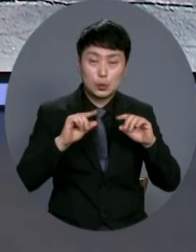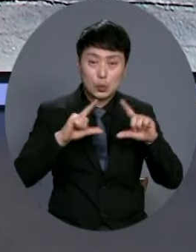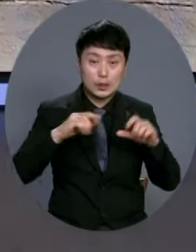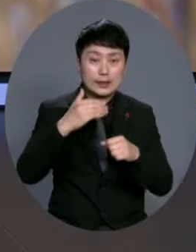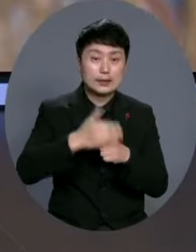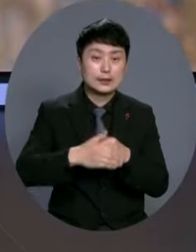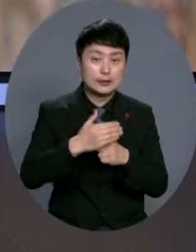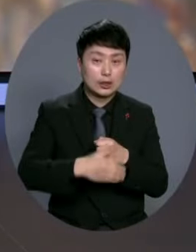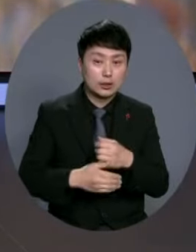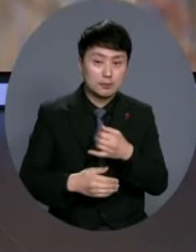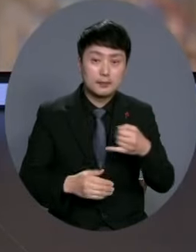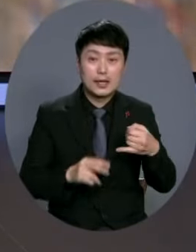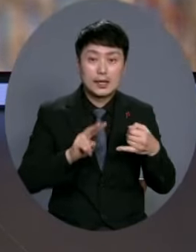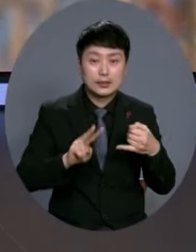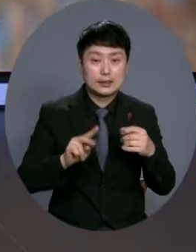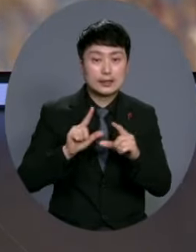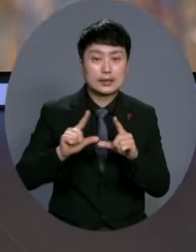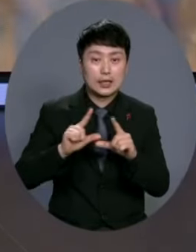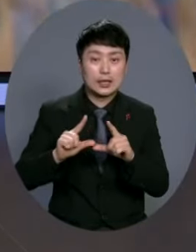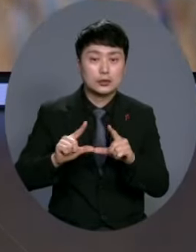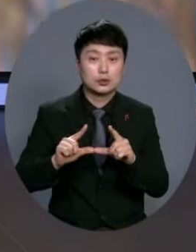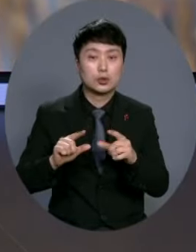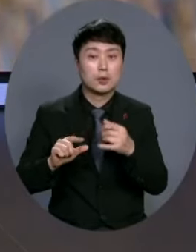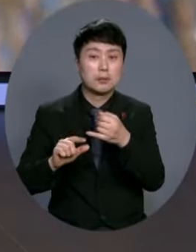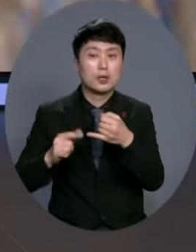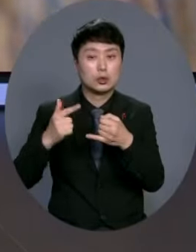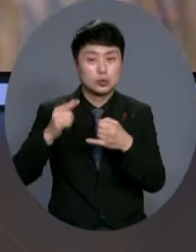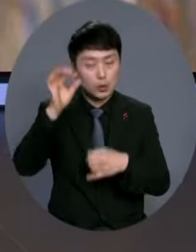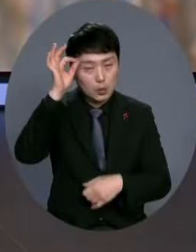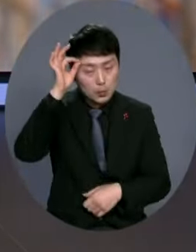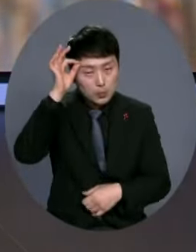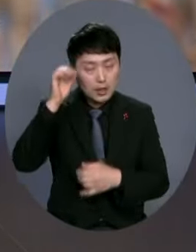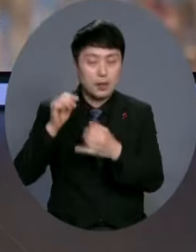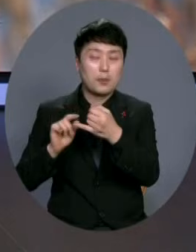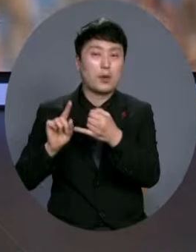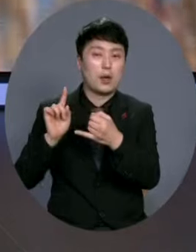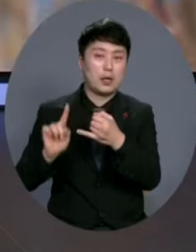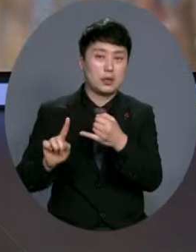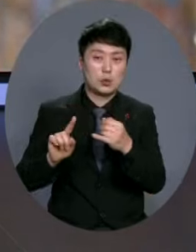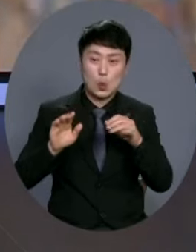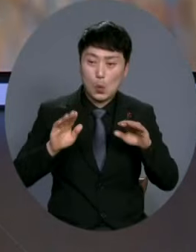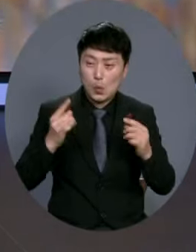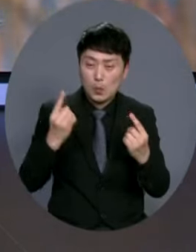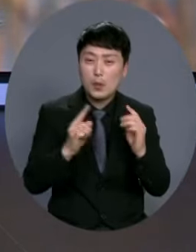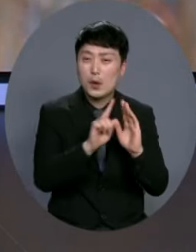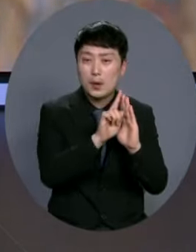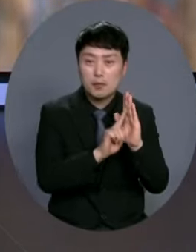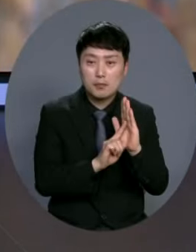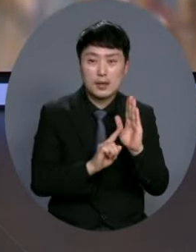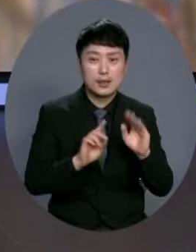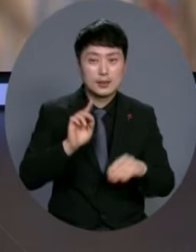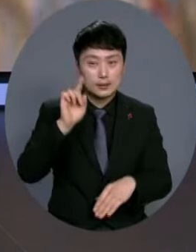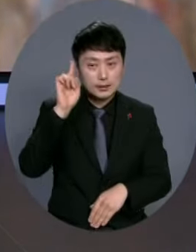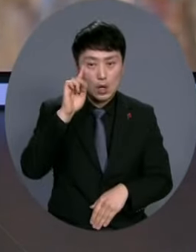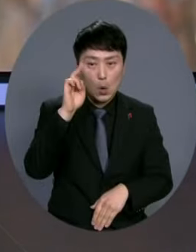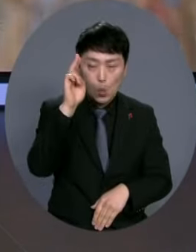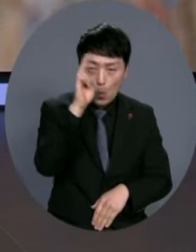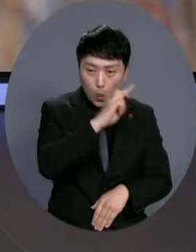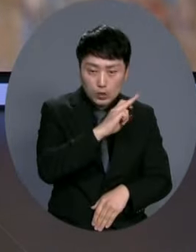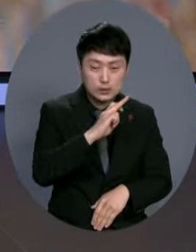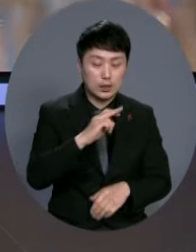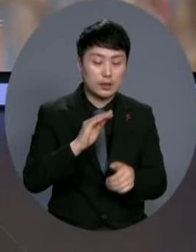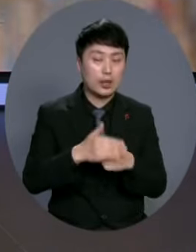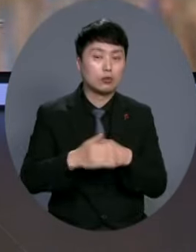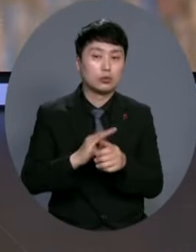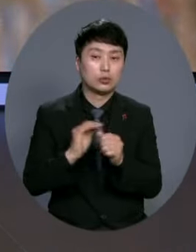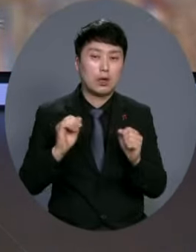아침 기온은 영하 2도 안동은 영하 6도 포항은 영하 1도로 오늘보다 낮겠고요 내일 오전까지 대구와 경북에는 바람이